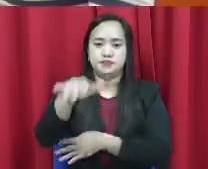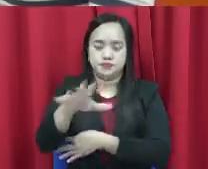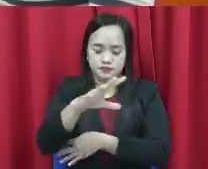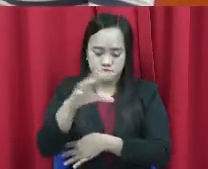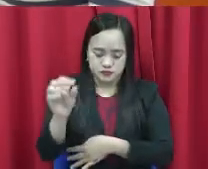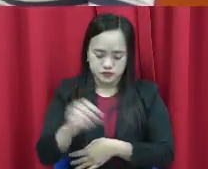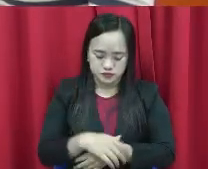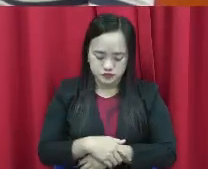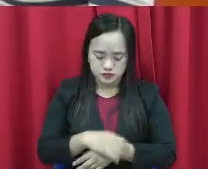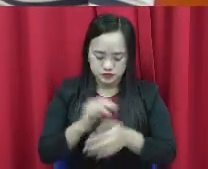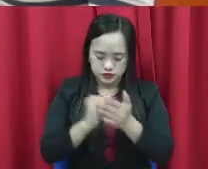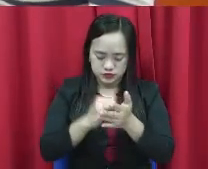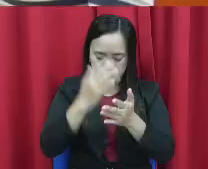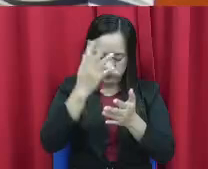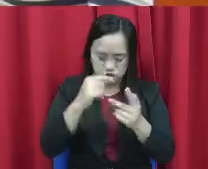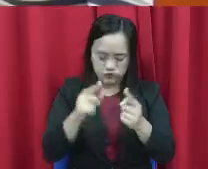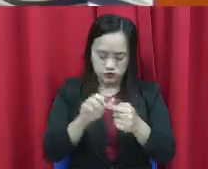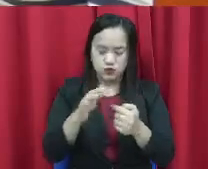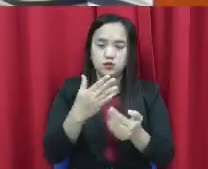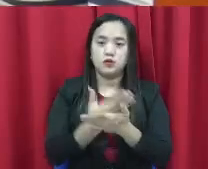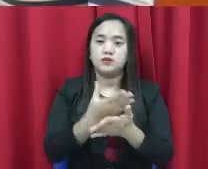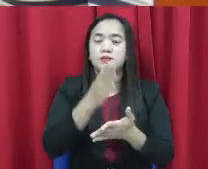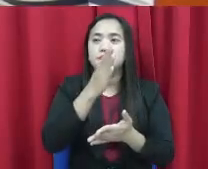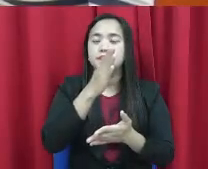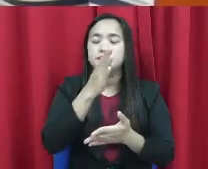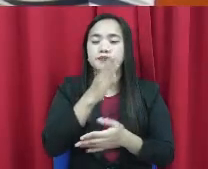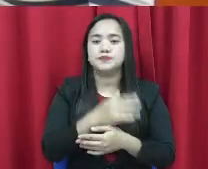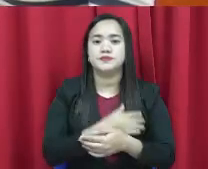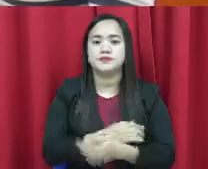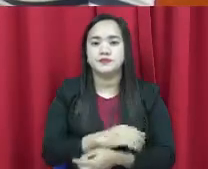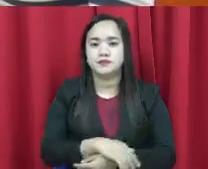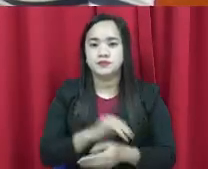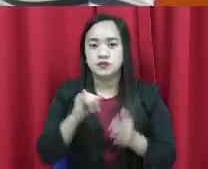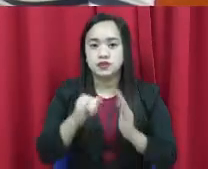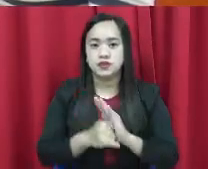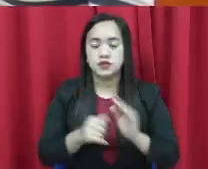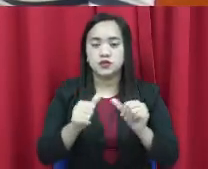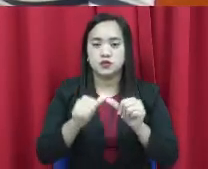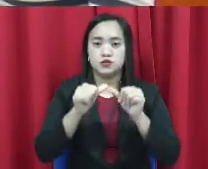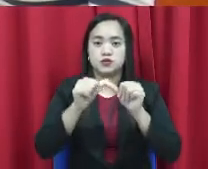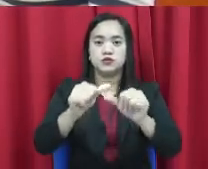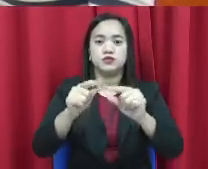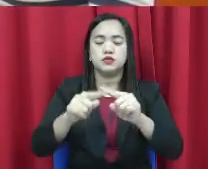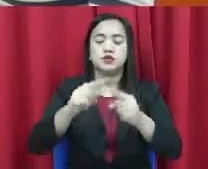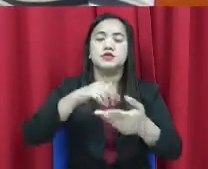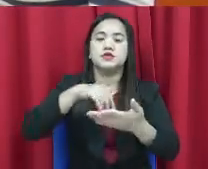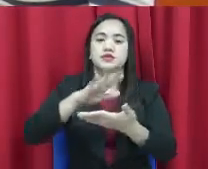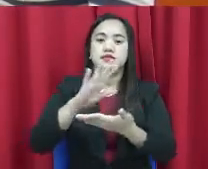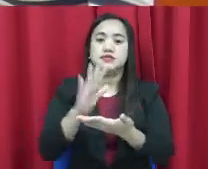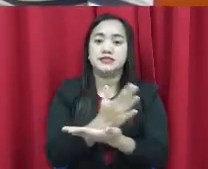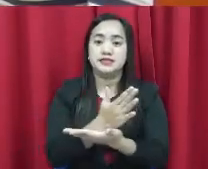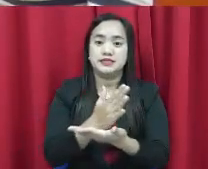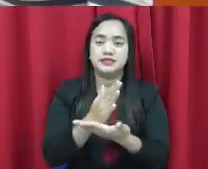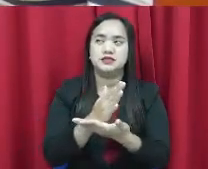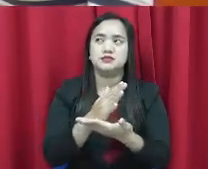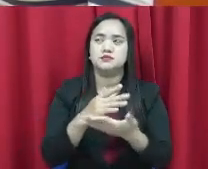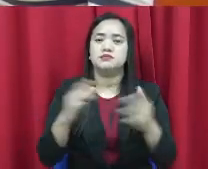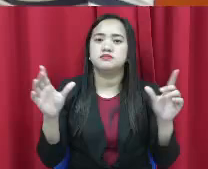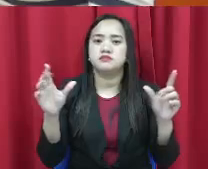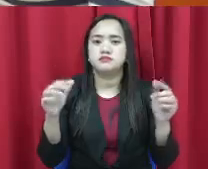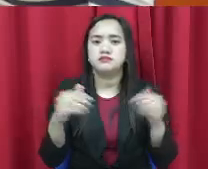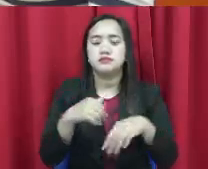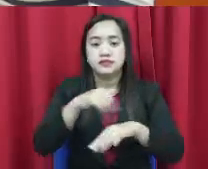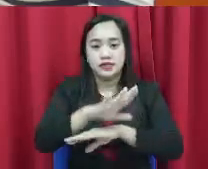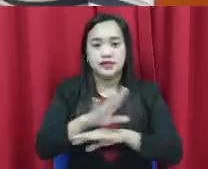po sa lahat ng mga mothers diyan so sama-sama po tayo na magpasa ng link mag-share po at lalong higit sa lahat